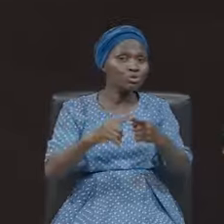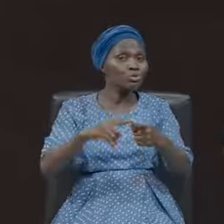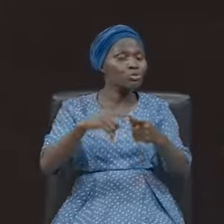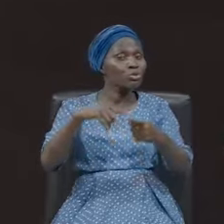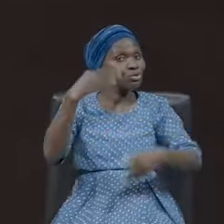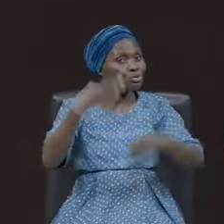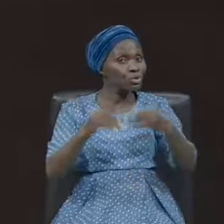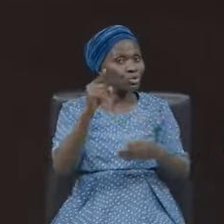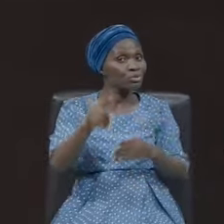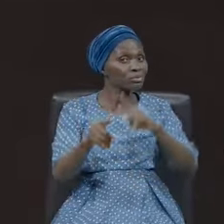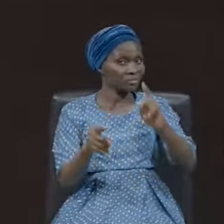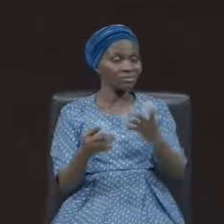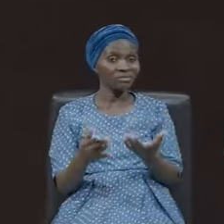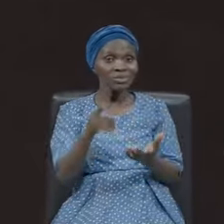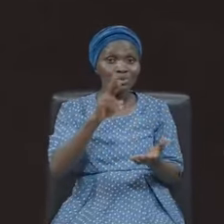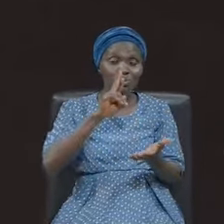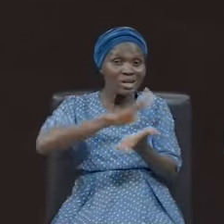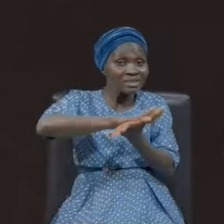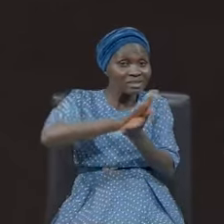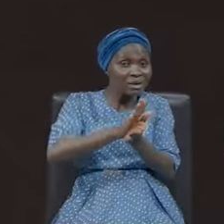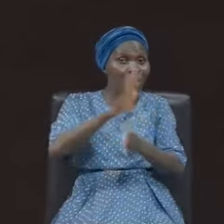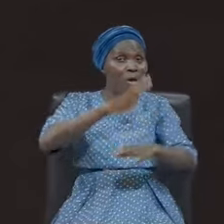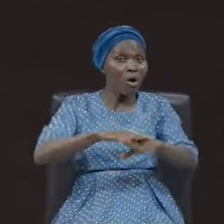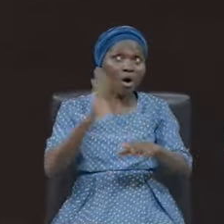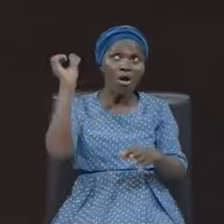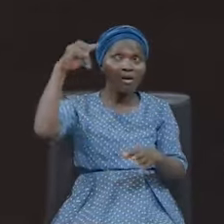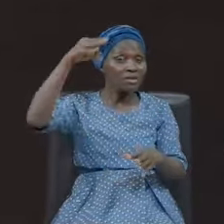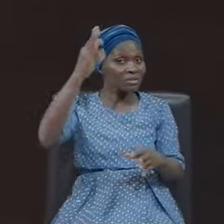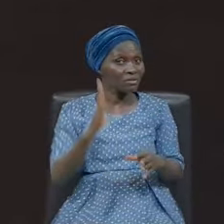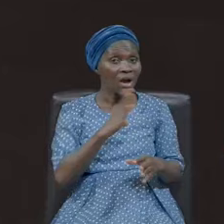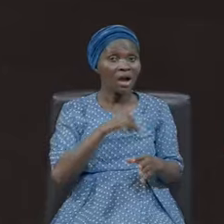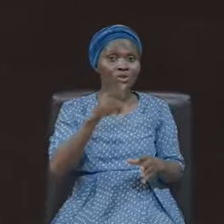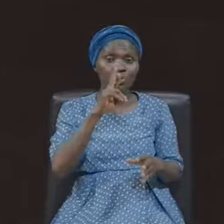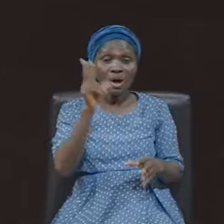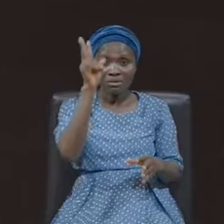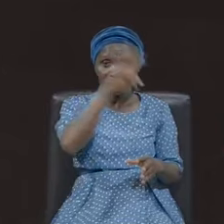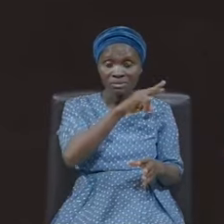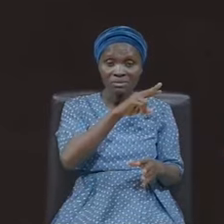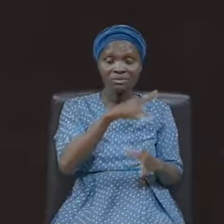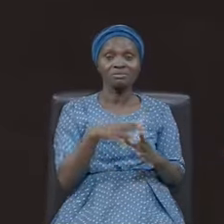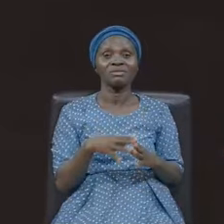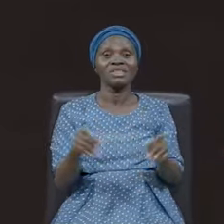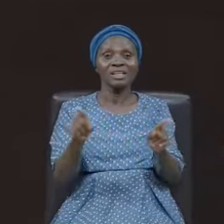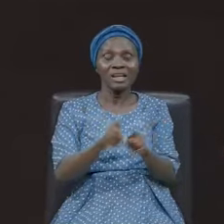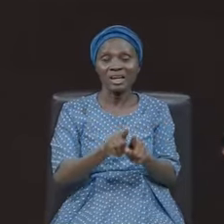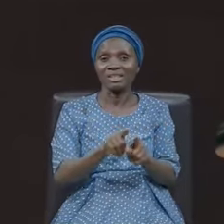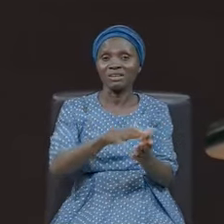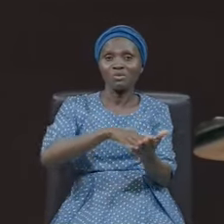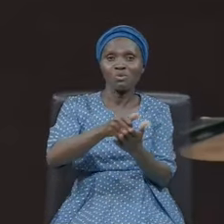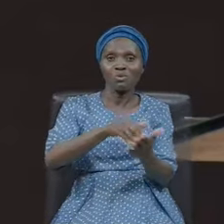Mais tu piquines la grâce de Dieu et tu comprends mal la grâce comme les